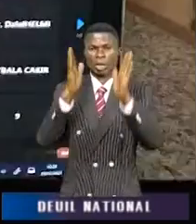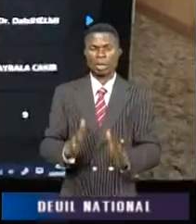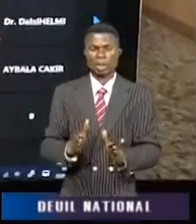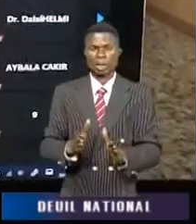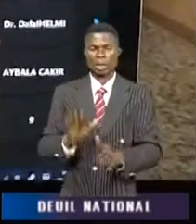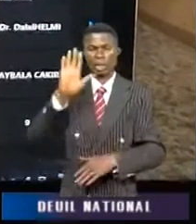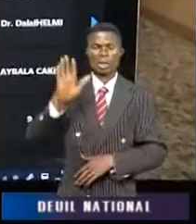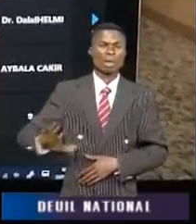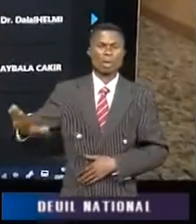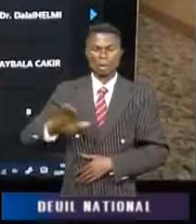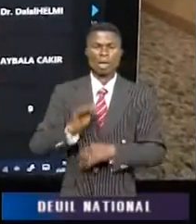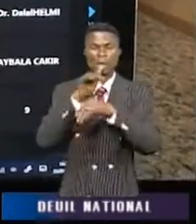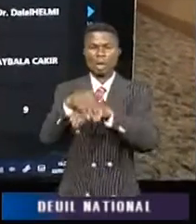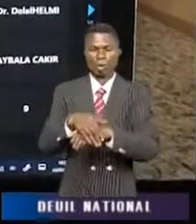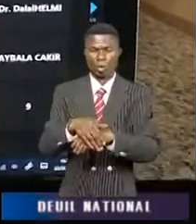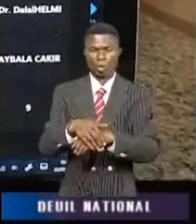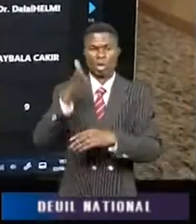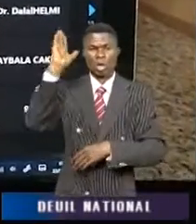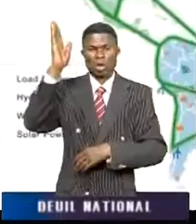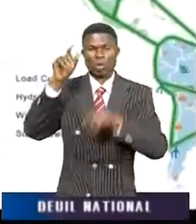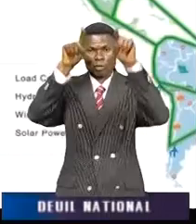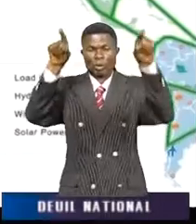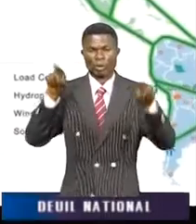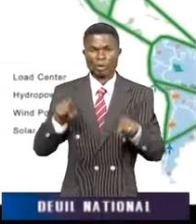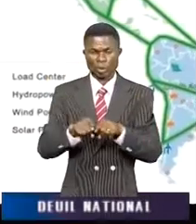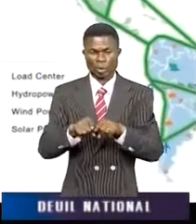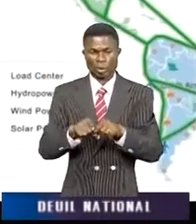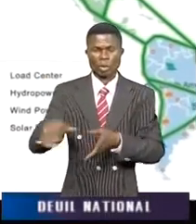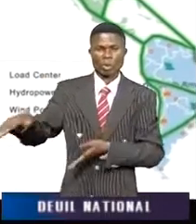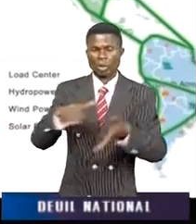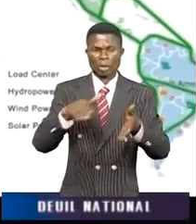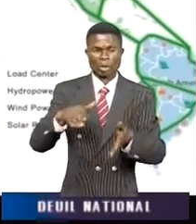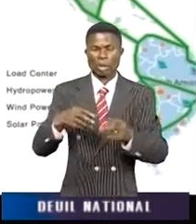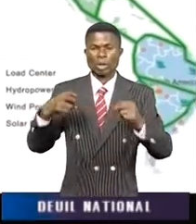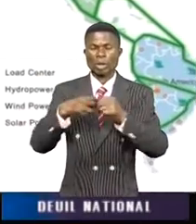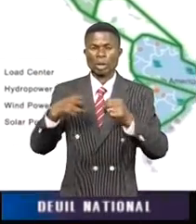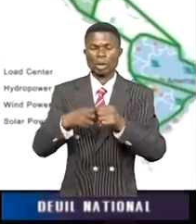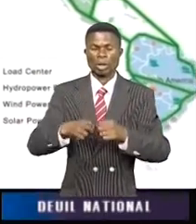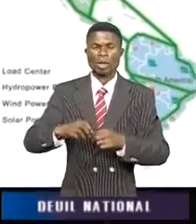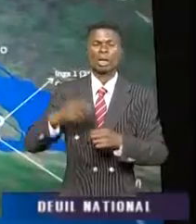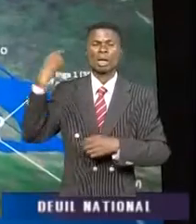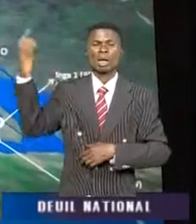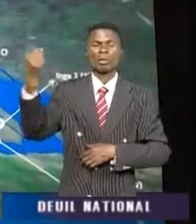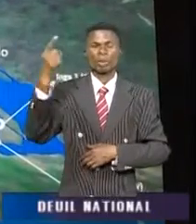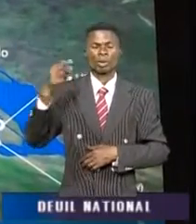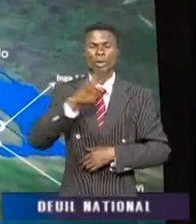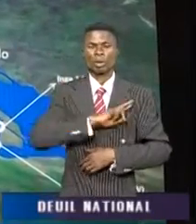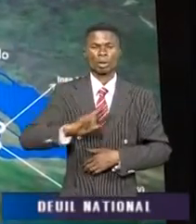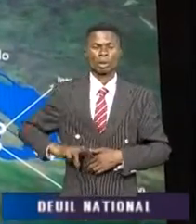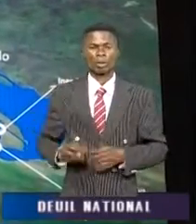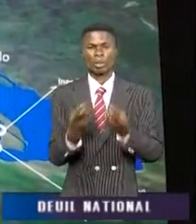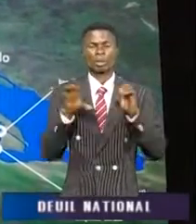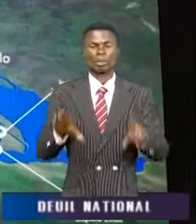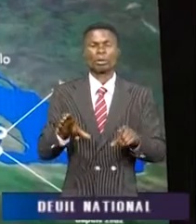respectivement leur pays ont pris part à ces assises sur le boulevard énergétique planétaire. La République